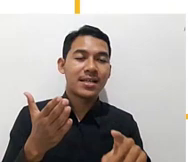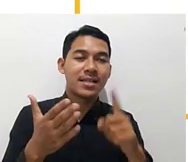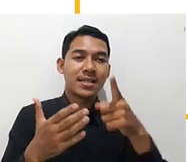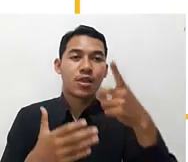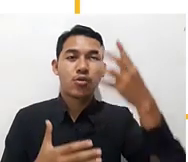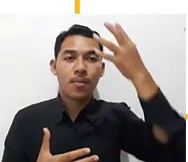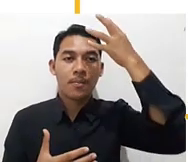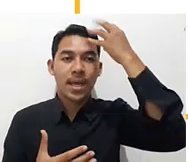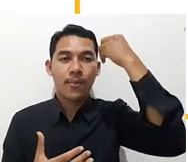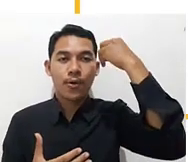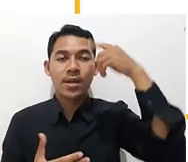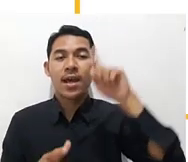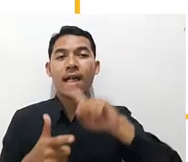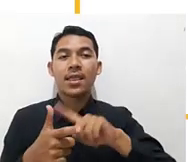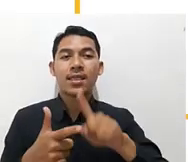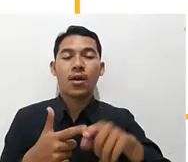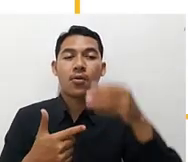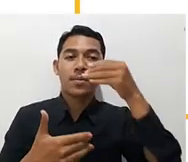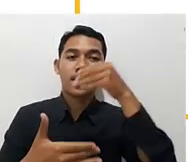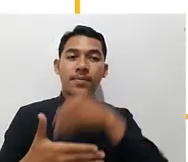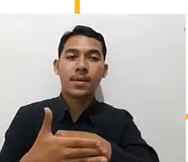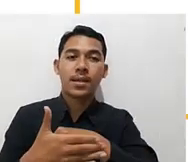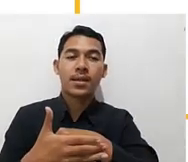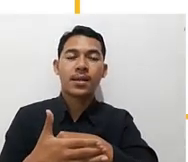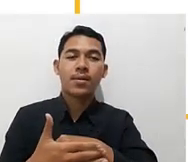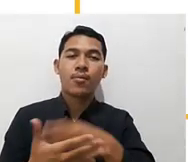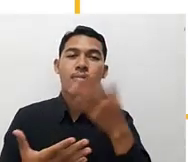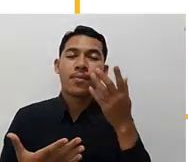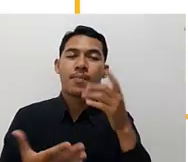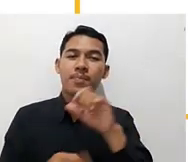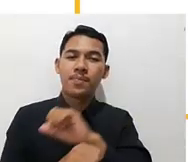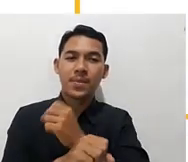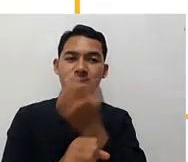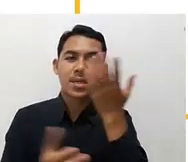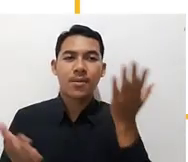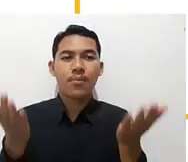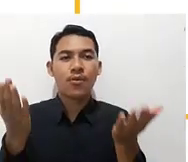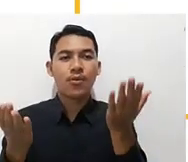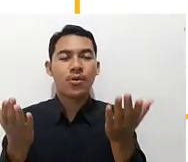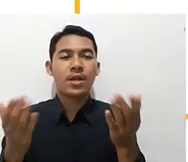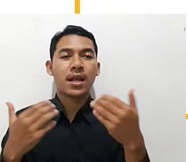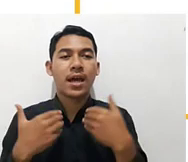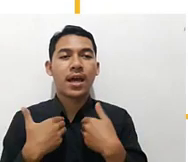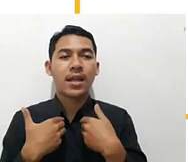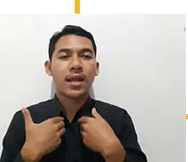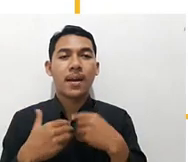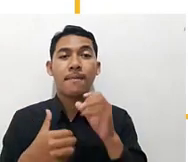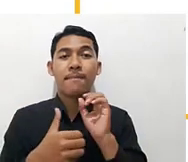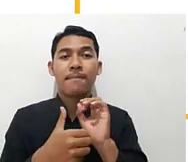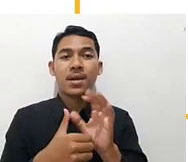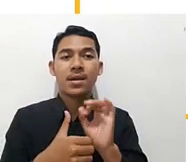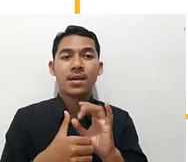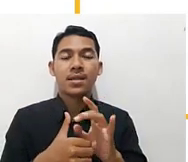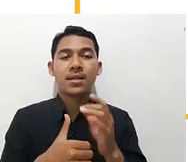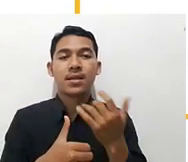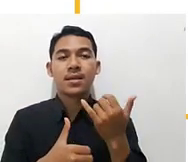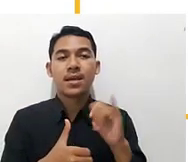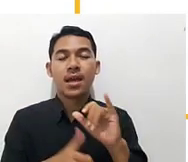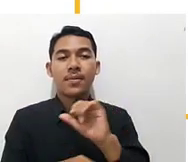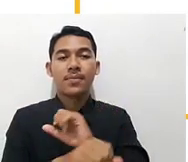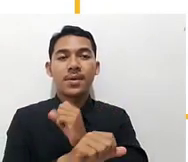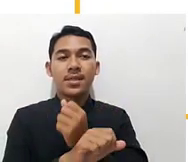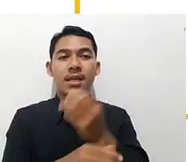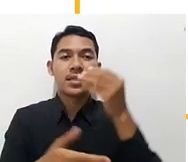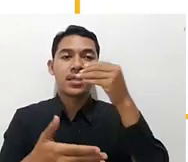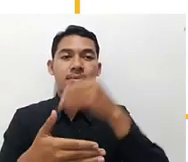atau saving atau penyimpanan. Nah, maka sebisa mungkin ada bit, ada nilai yang dia tuh bisa di save gitu